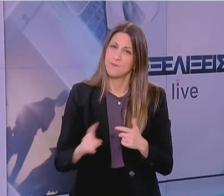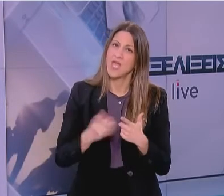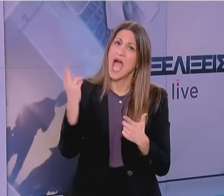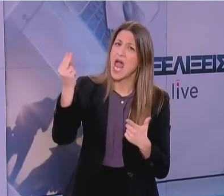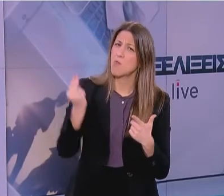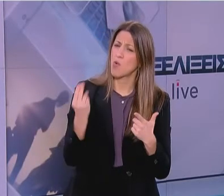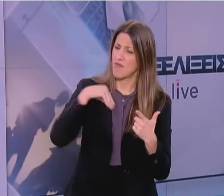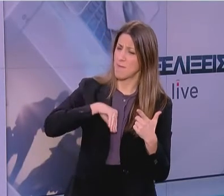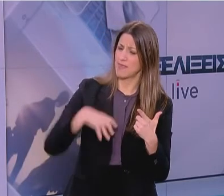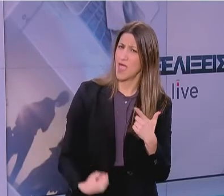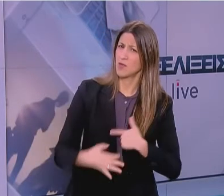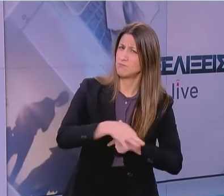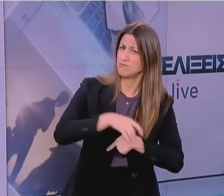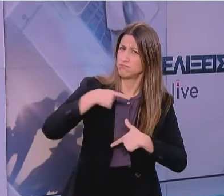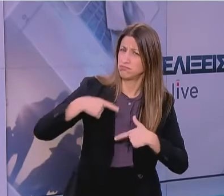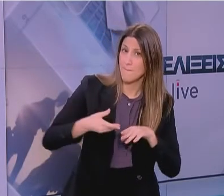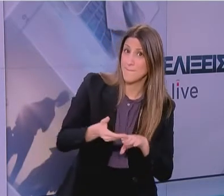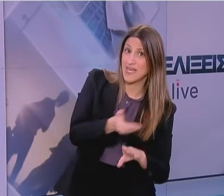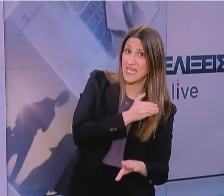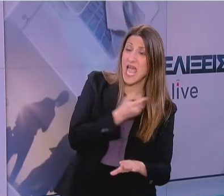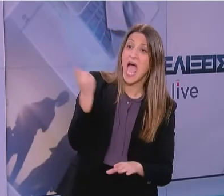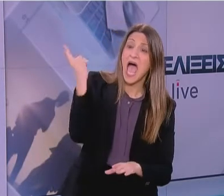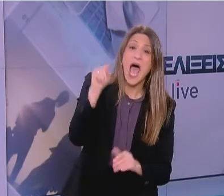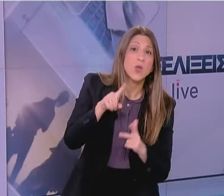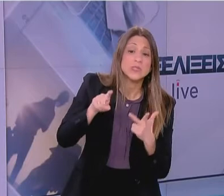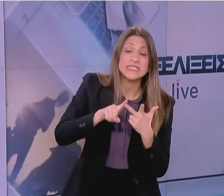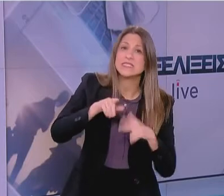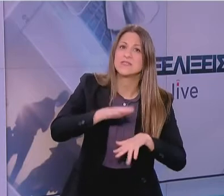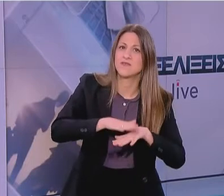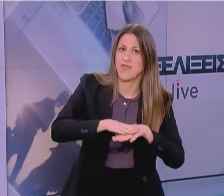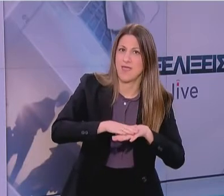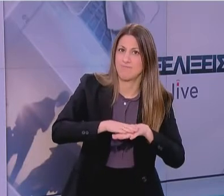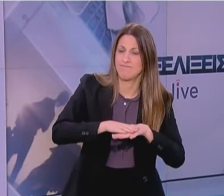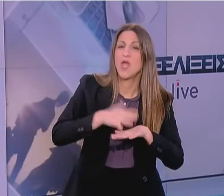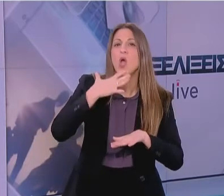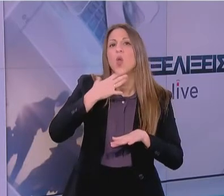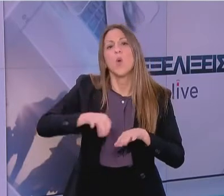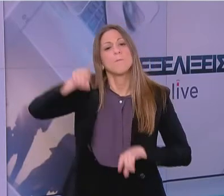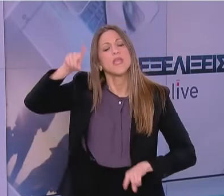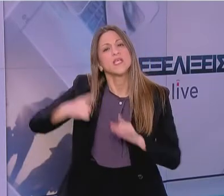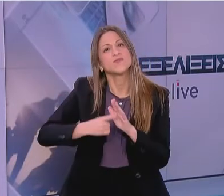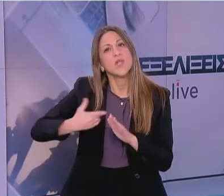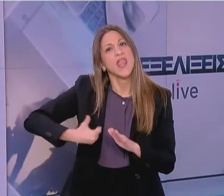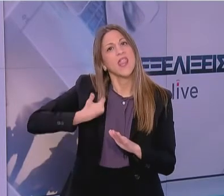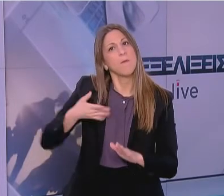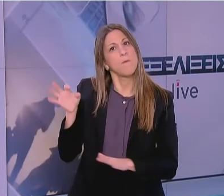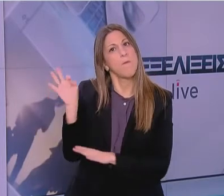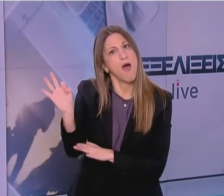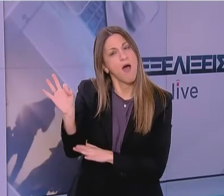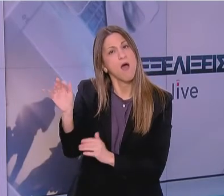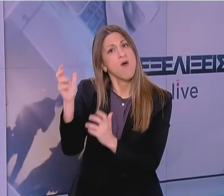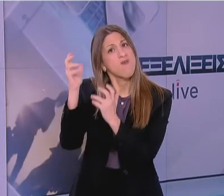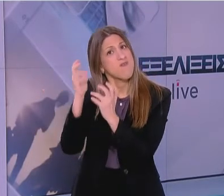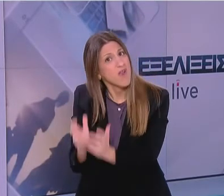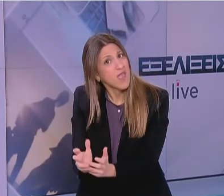υποκείμενων νοσημάτων, τι άλλο υπάρχει και νοσούν καμιά φορά ευτυχώς σπάνια νέοι άνθρωποι και αυτοί οι νέοι άνθρωποι